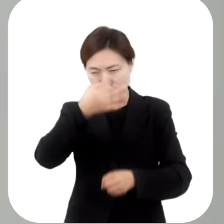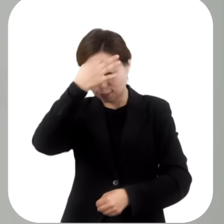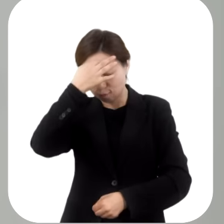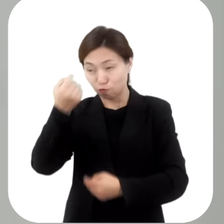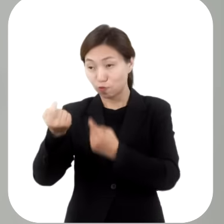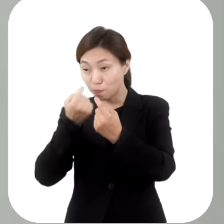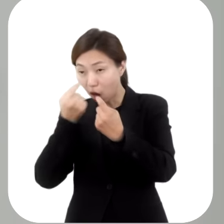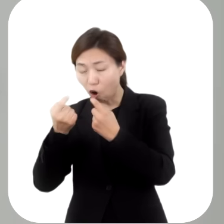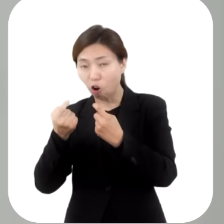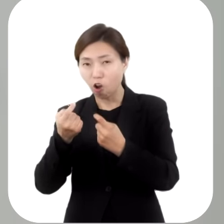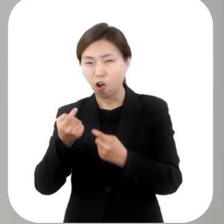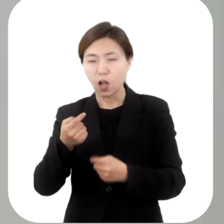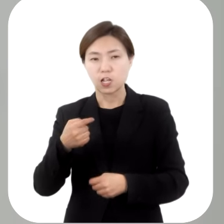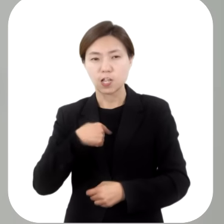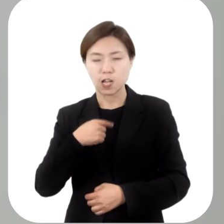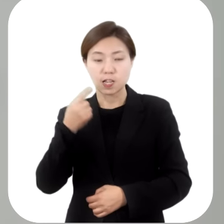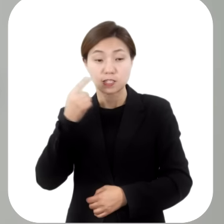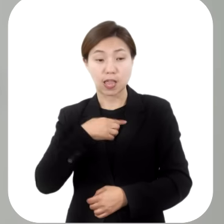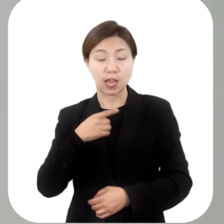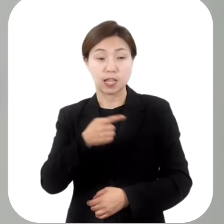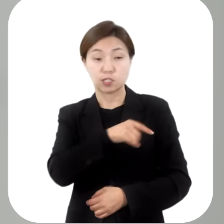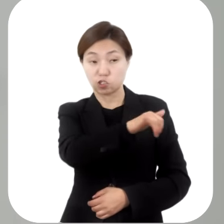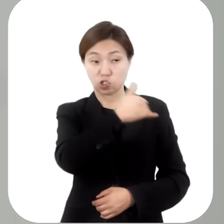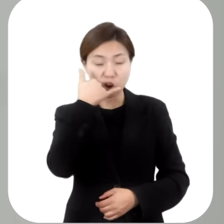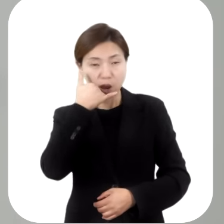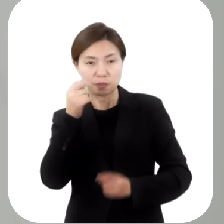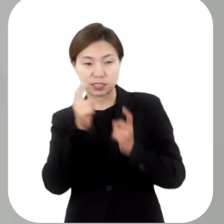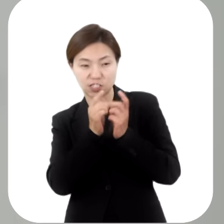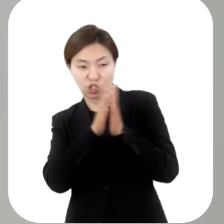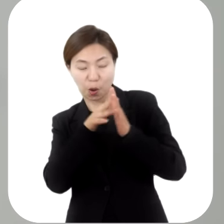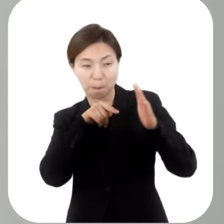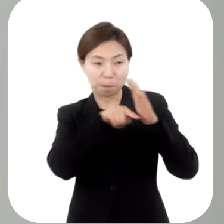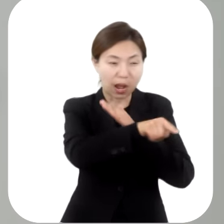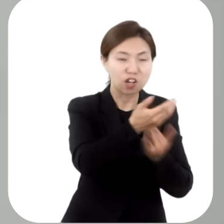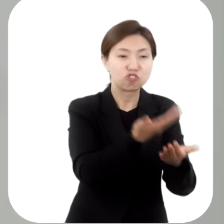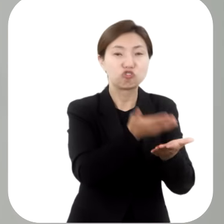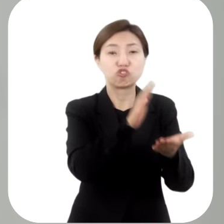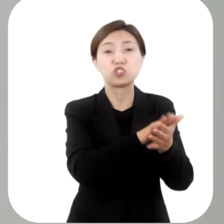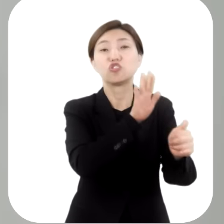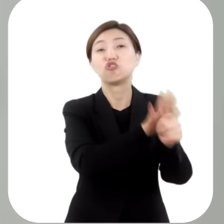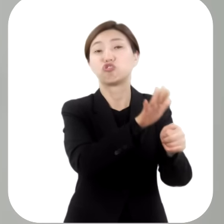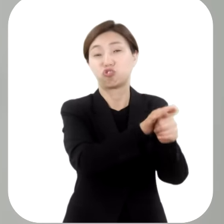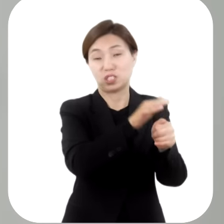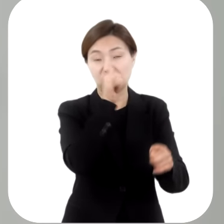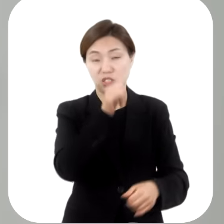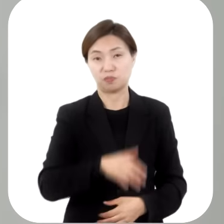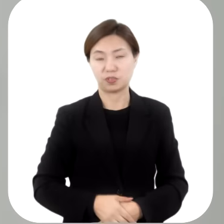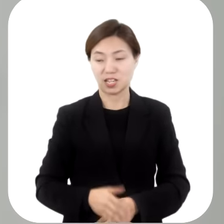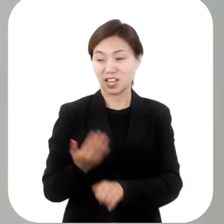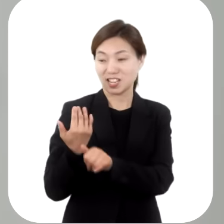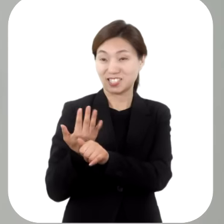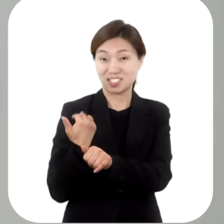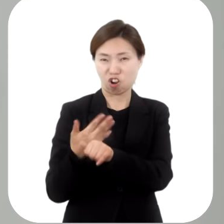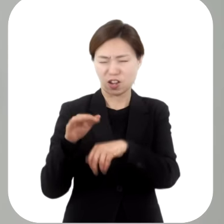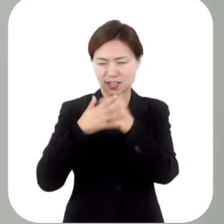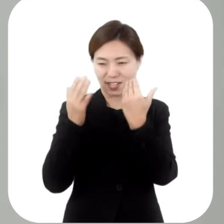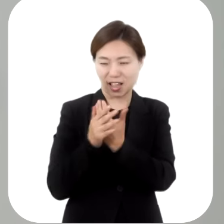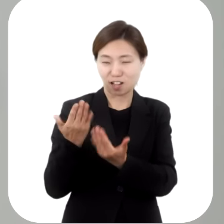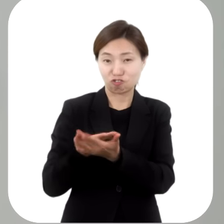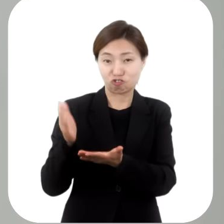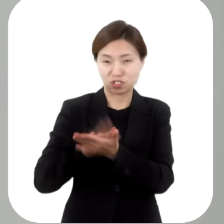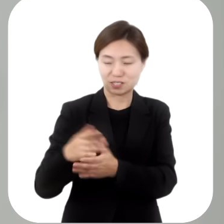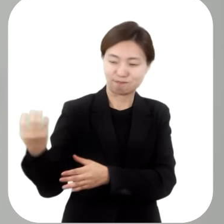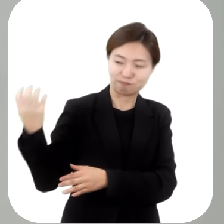전화번호를 여기저기 시골에 붙여놓고 전화만 한번 가서 해주는 그러니까 트럭 하나에 그런 걸 다